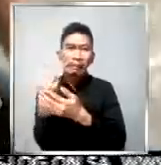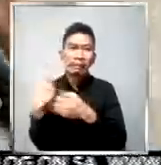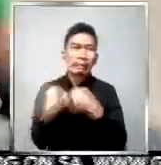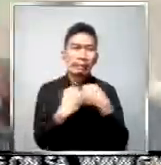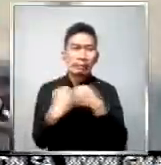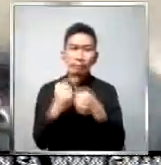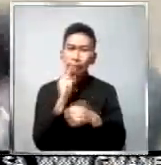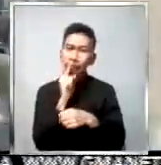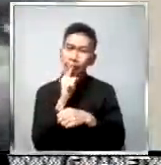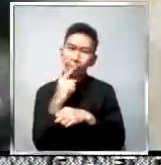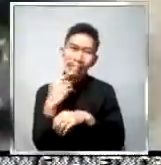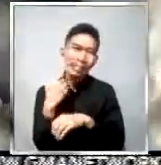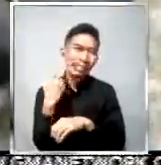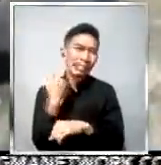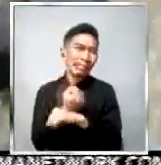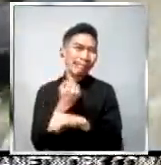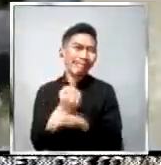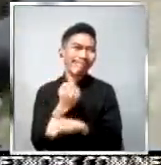Hindi kaya ho!